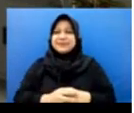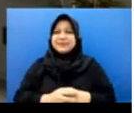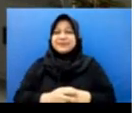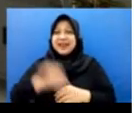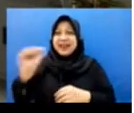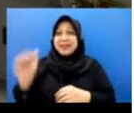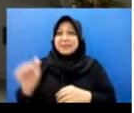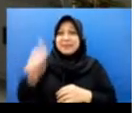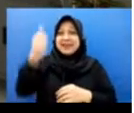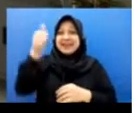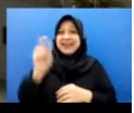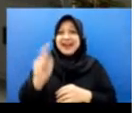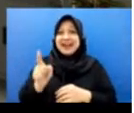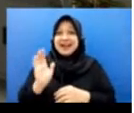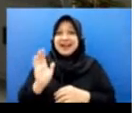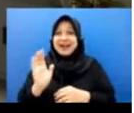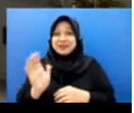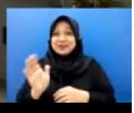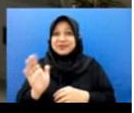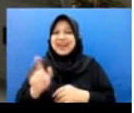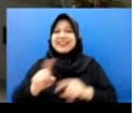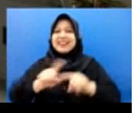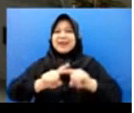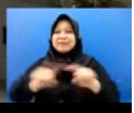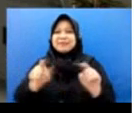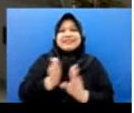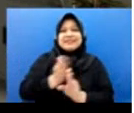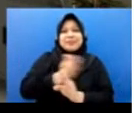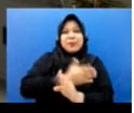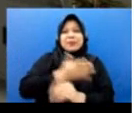sebelumnya saya akan membacakan dulu